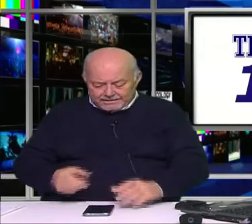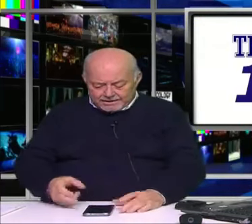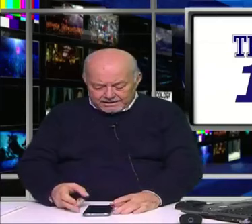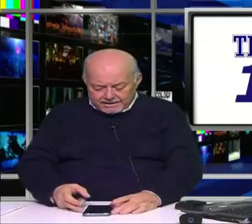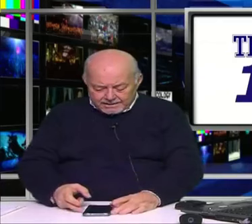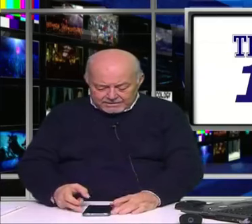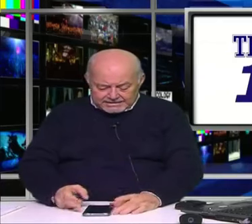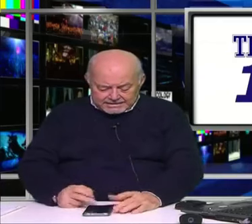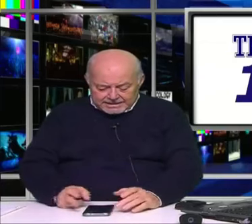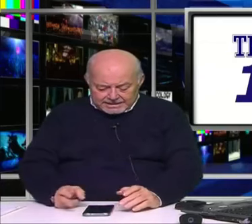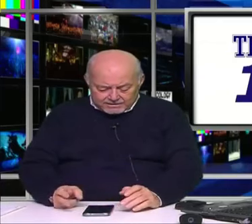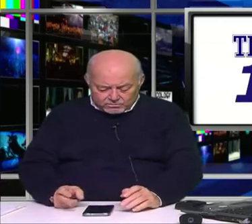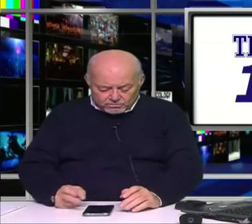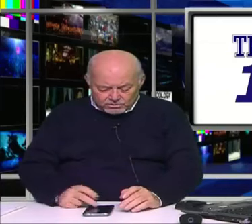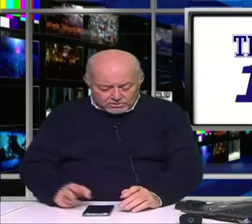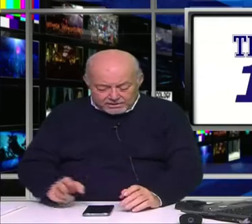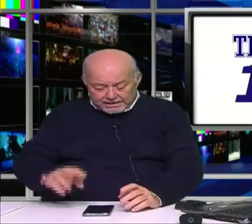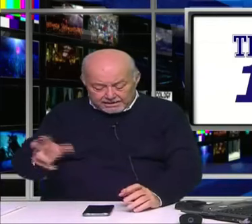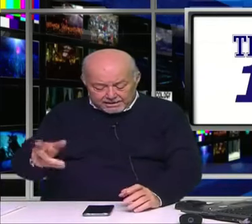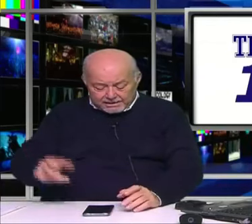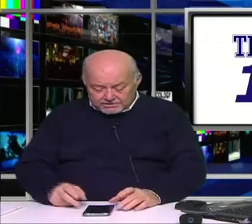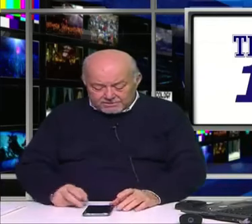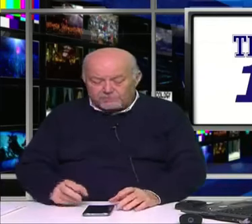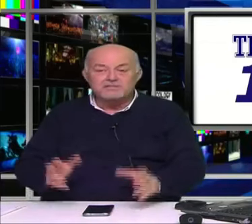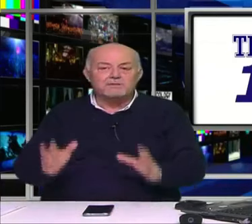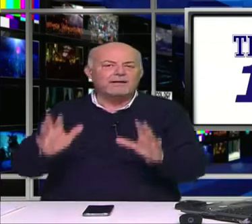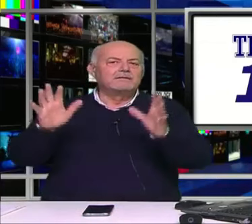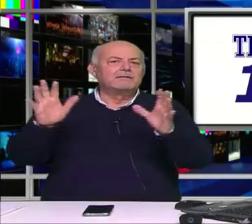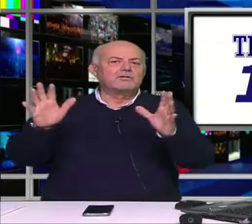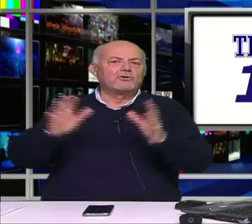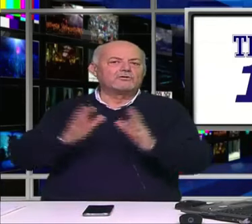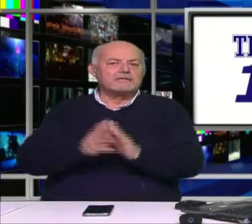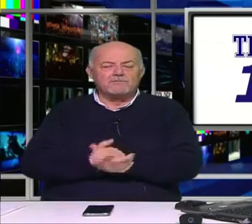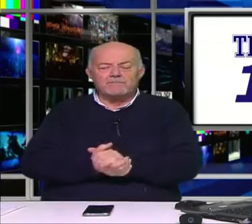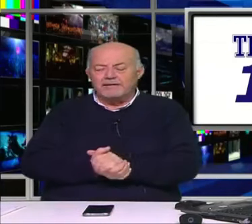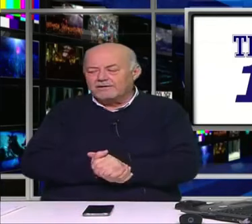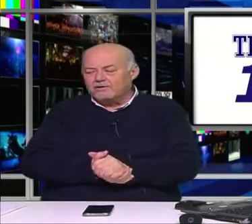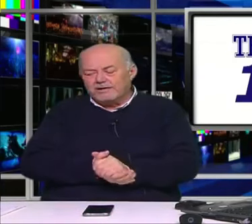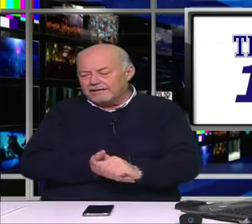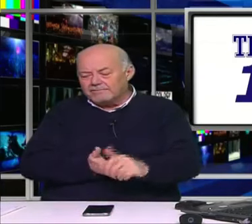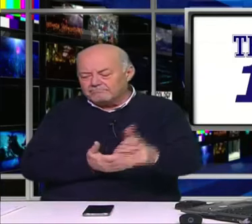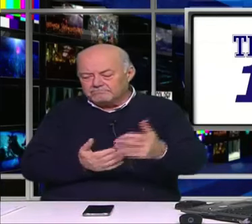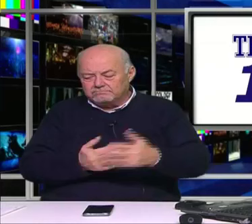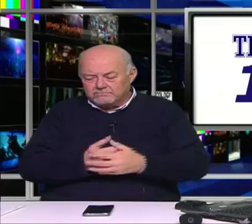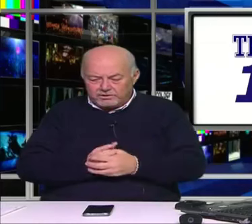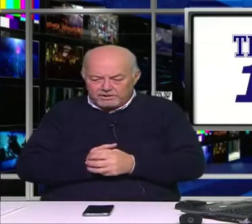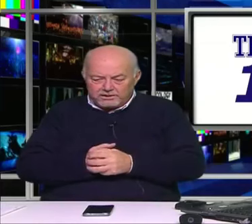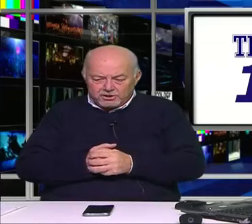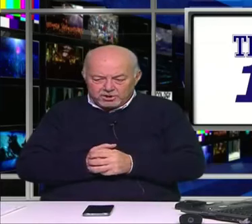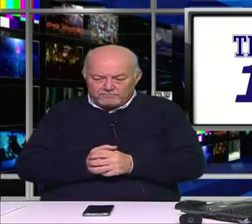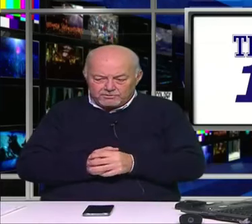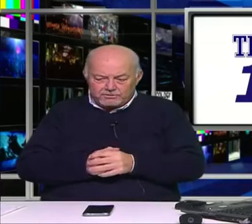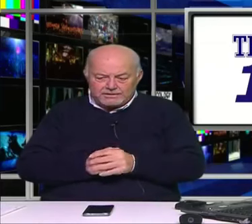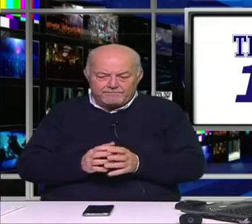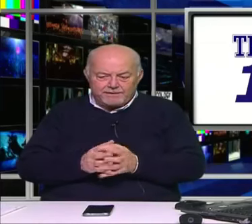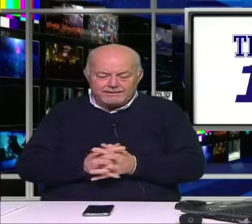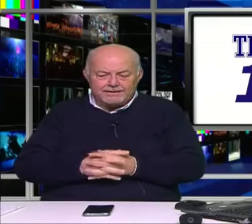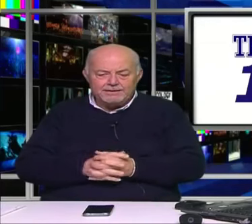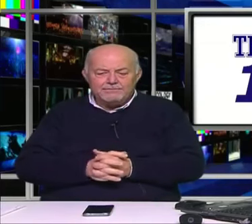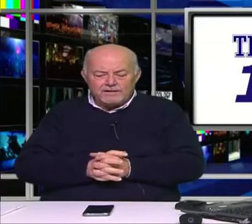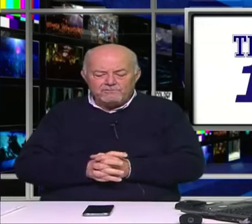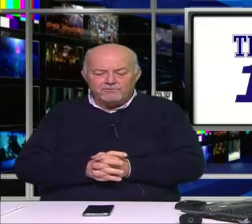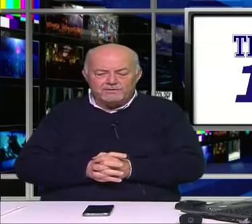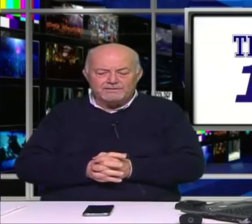mortale in questa sera nella nostra provincia, ma io non seguo bene la cronaca, non vi posso dare